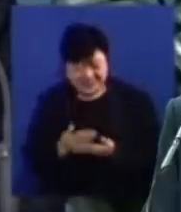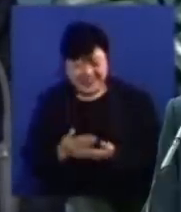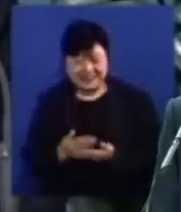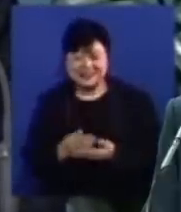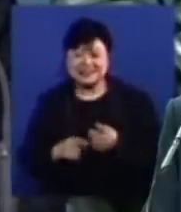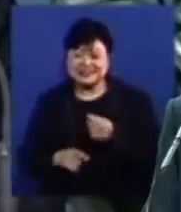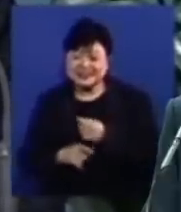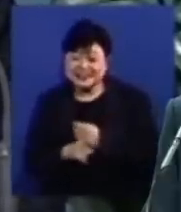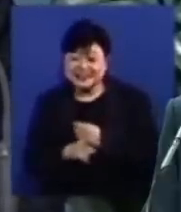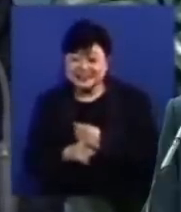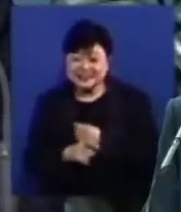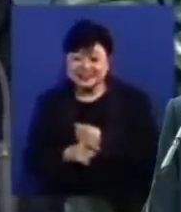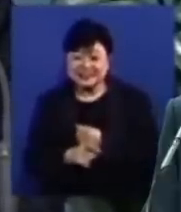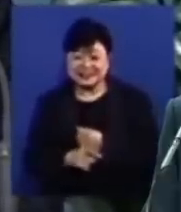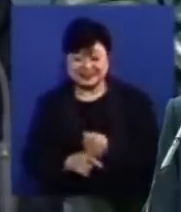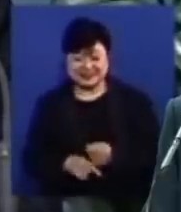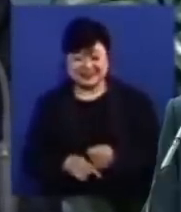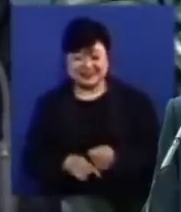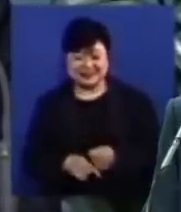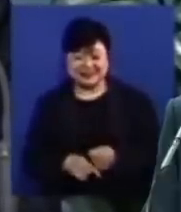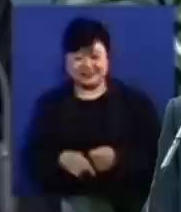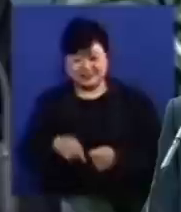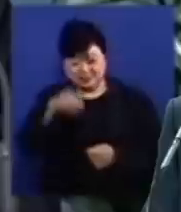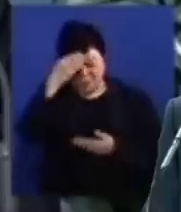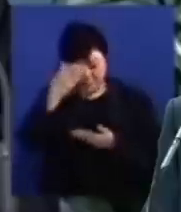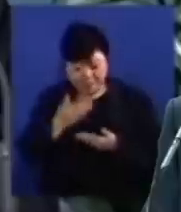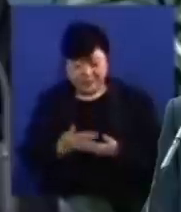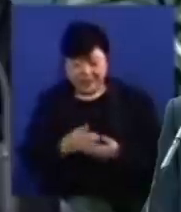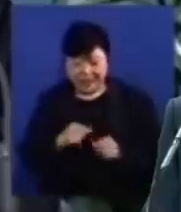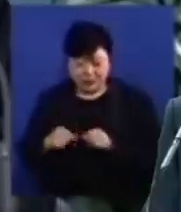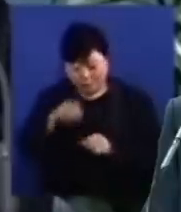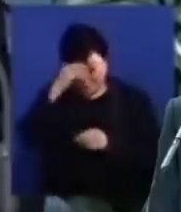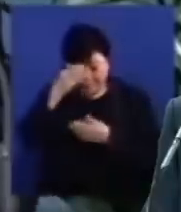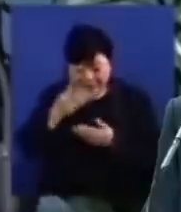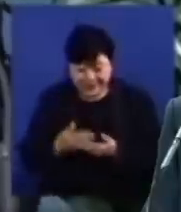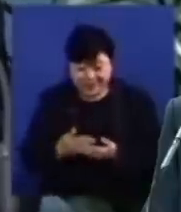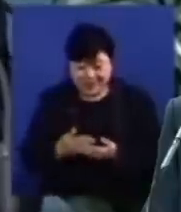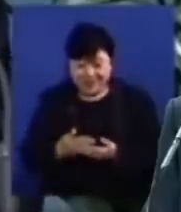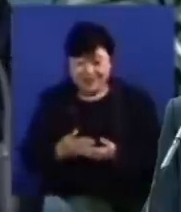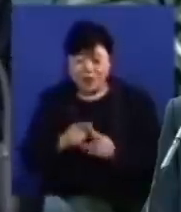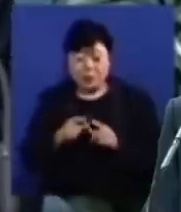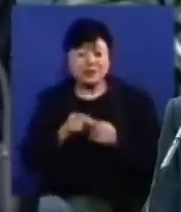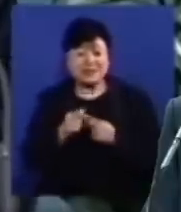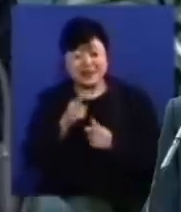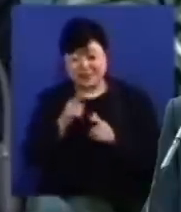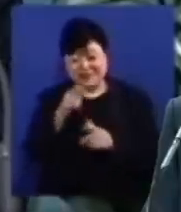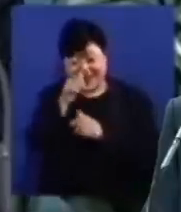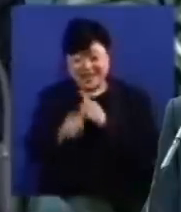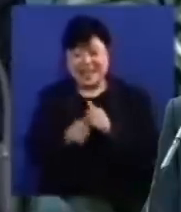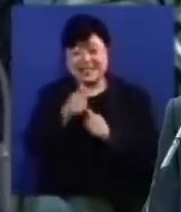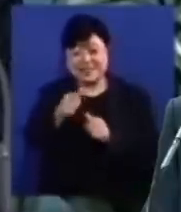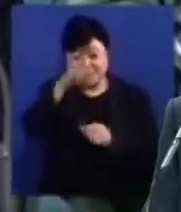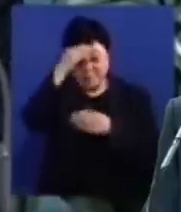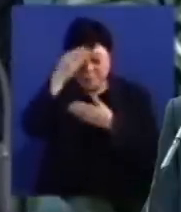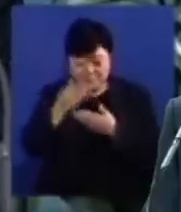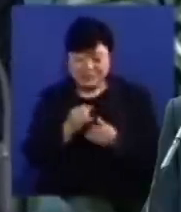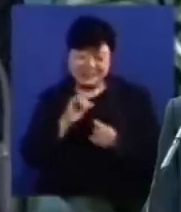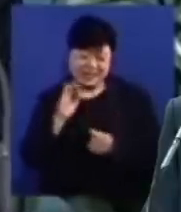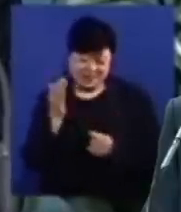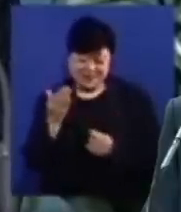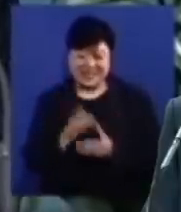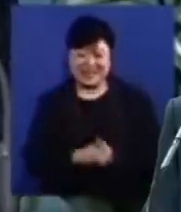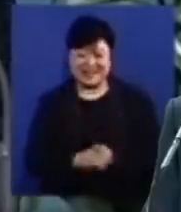닮는다는 것은 상대가 하는 일을 뽐따는 것을 말하는 것인데 우리는 보통 사람이 아니라 하나님을 닮은 사람들인